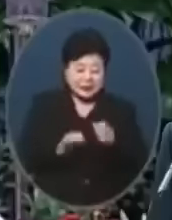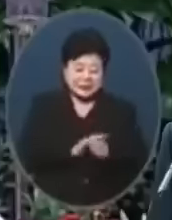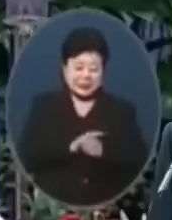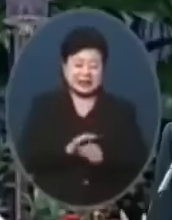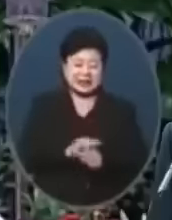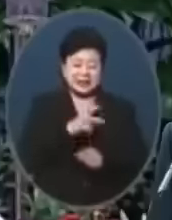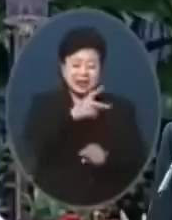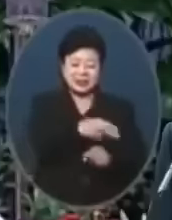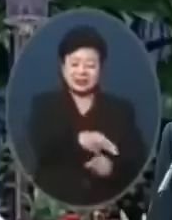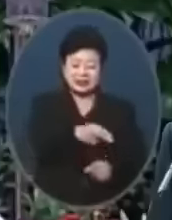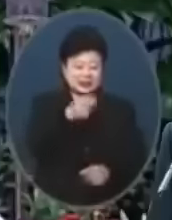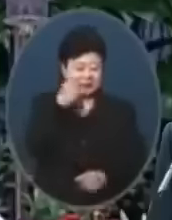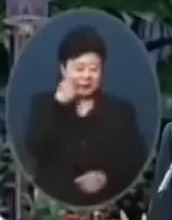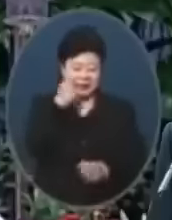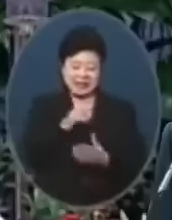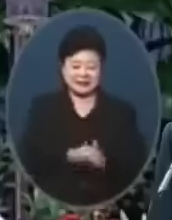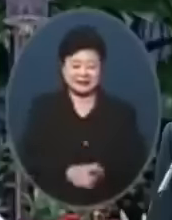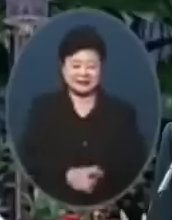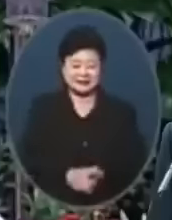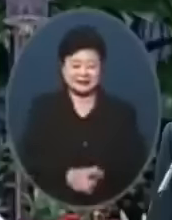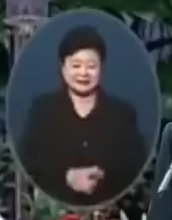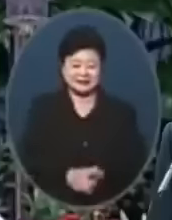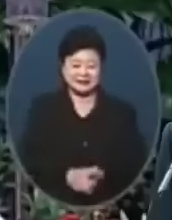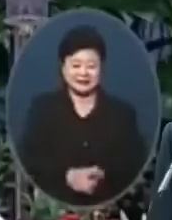사랑에서 끊을 수 없어요.